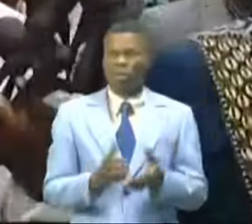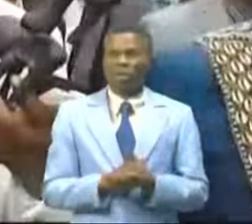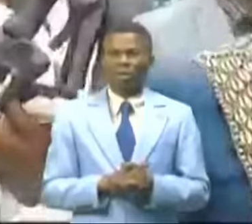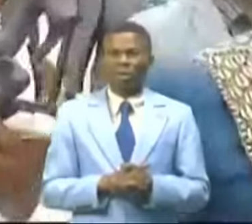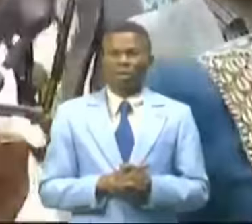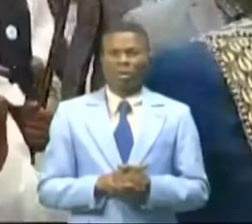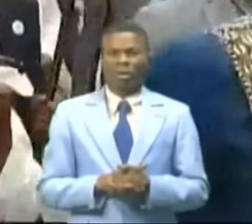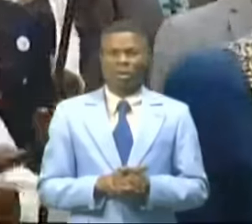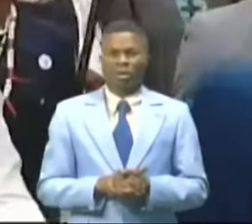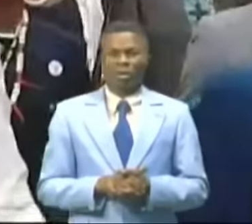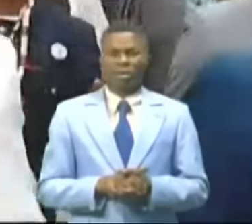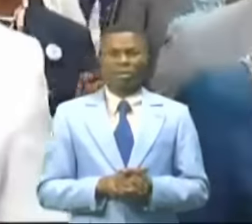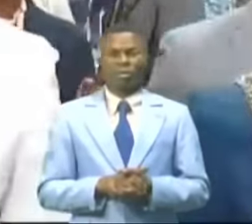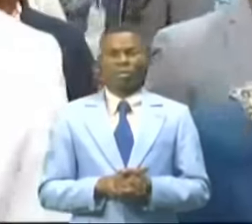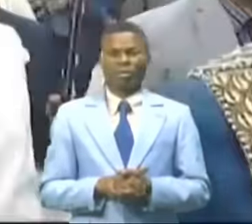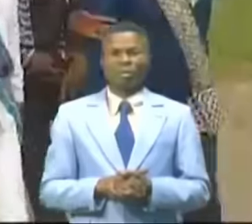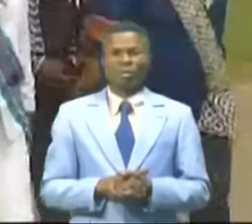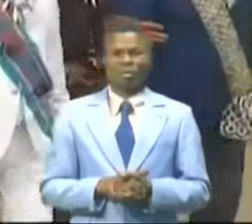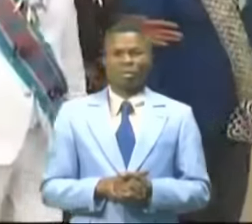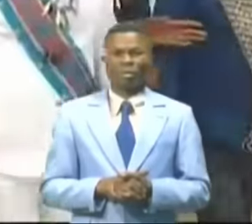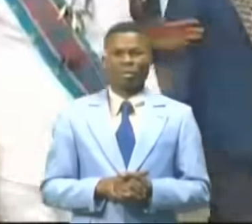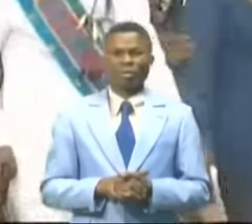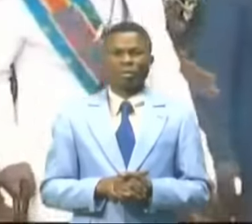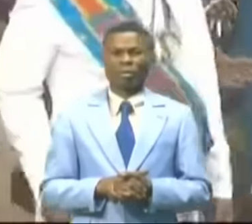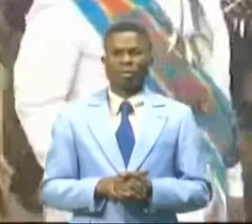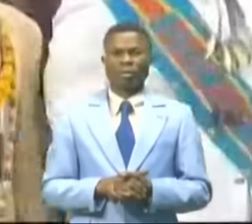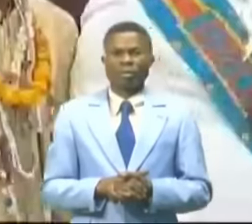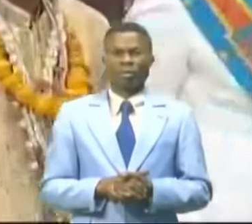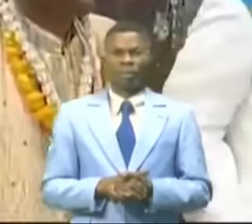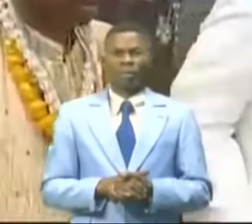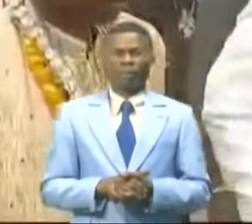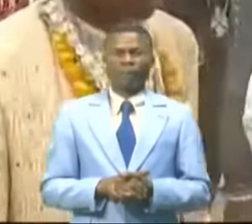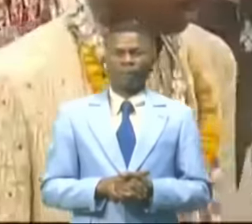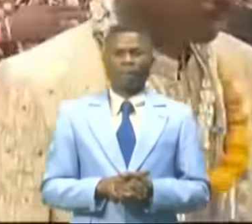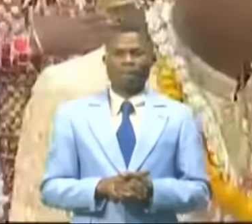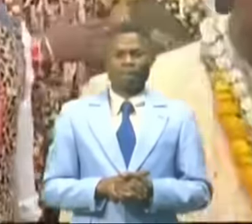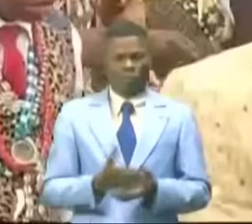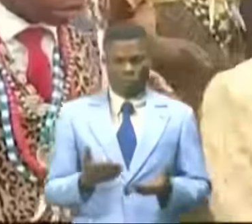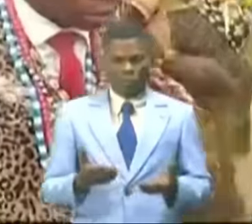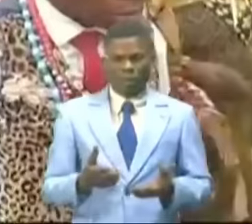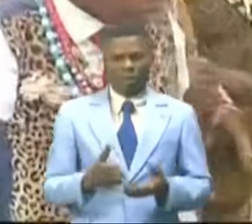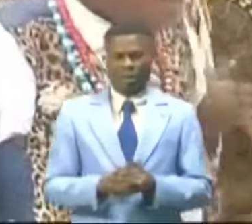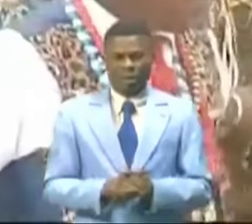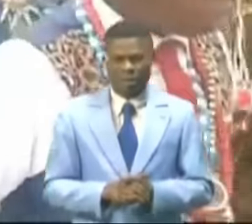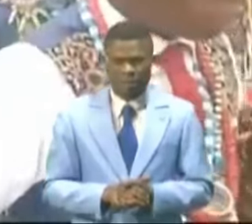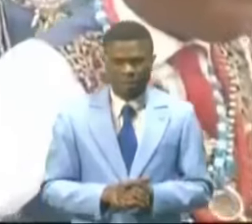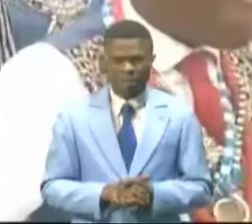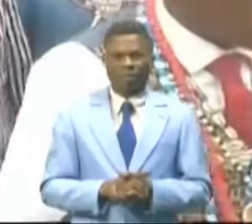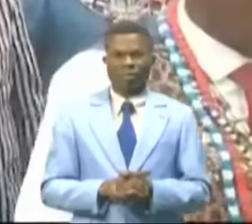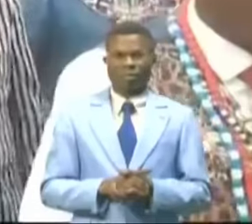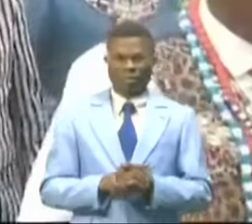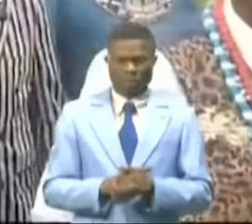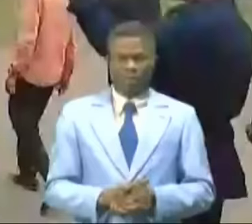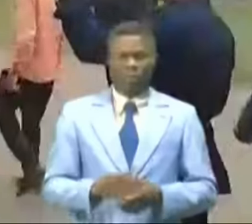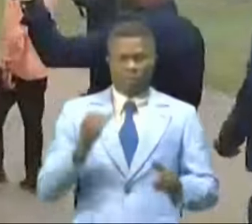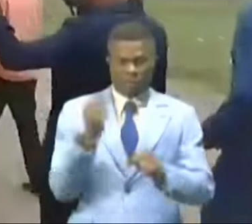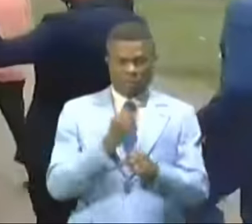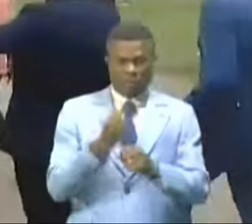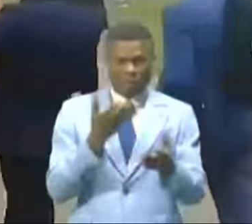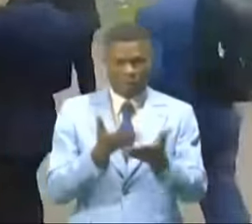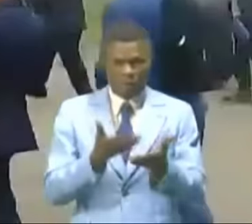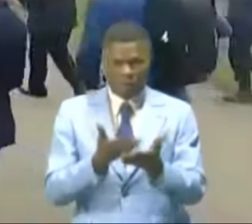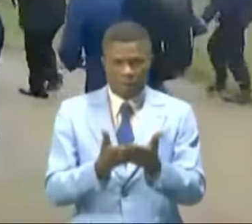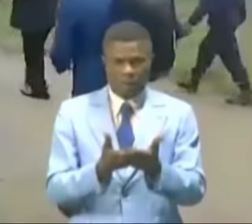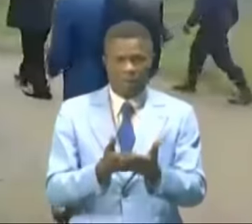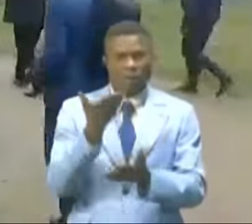en péril, ces chefs traditionnels, d'une seule voix, montent au créneau pour dire non à toute ingérence étrangère